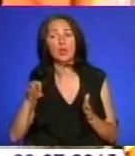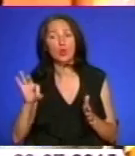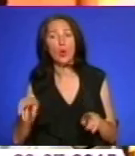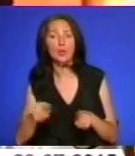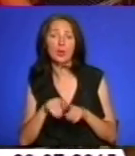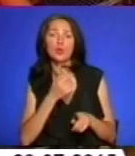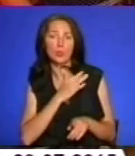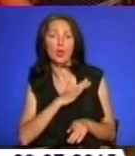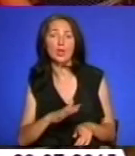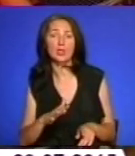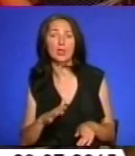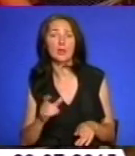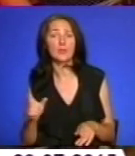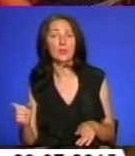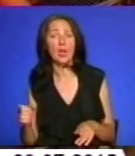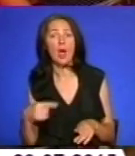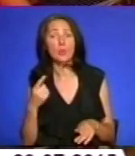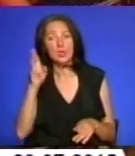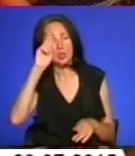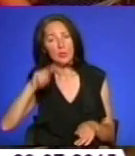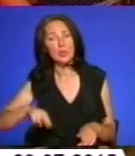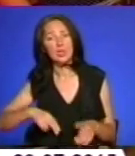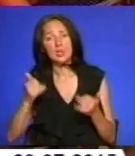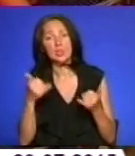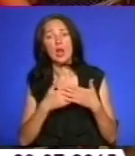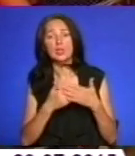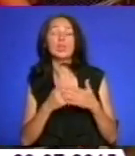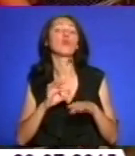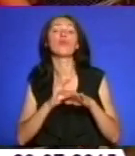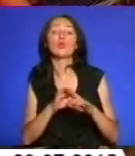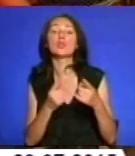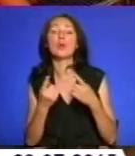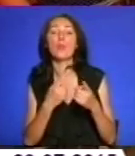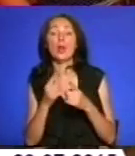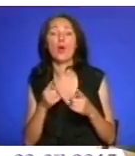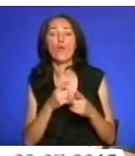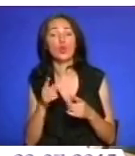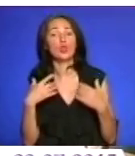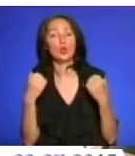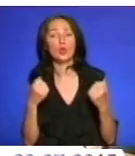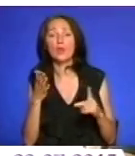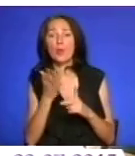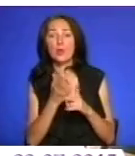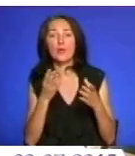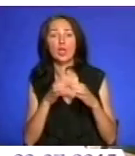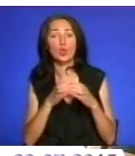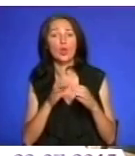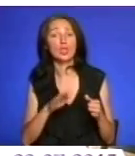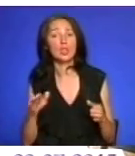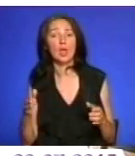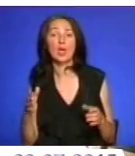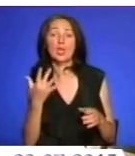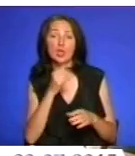також поранених. В обласній державній адміністрації зараз активно ведуть переговори щодо оздоровлення пільгових категорій дітей за